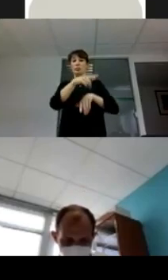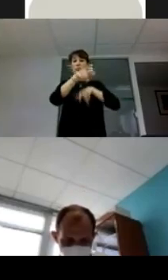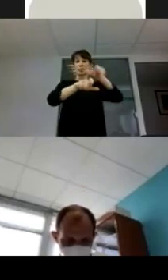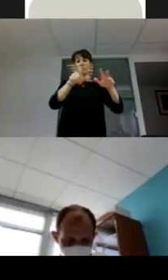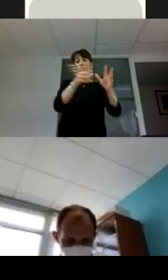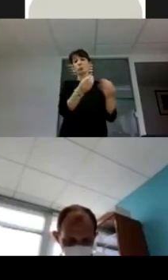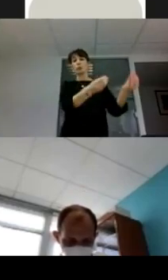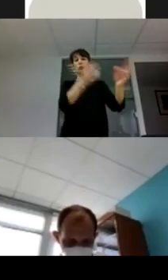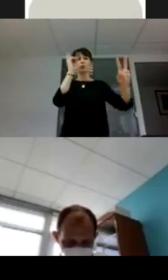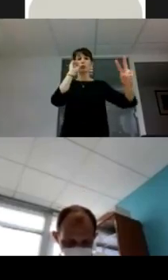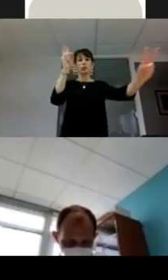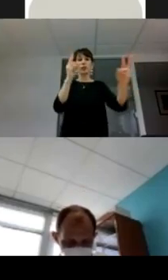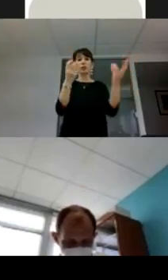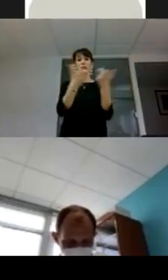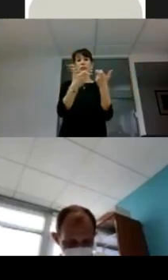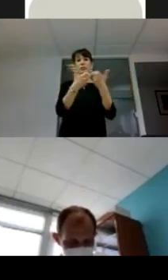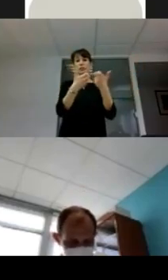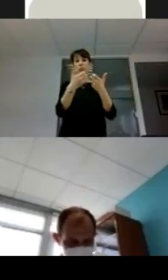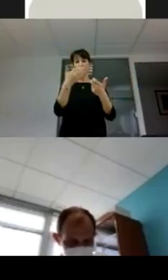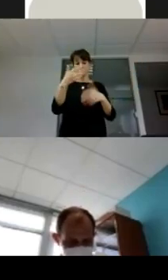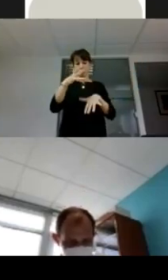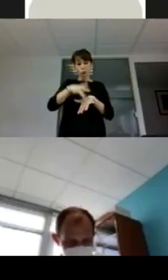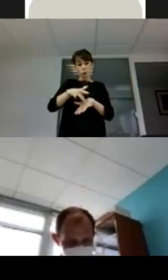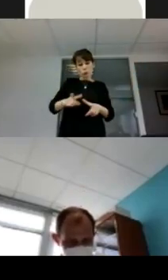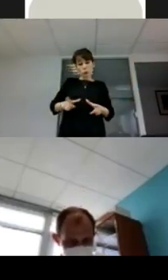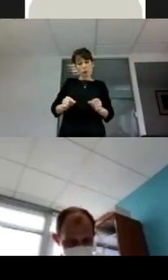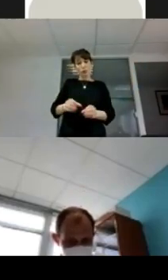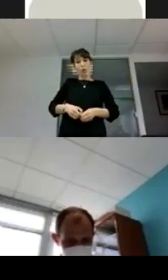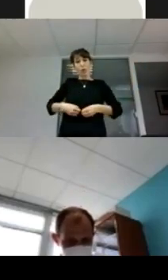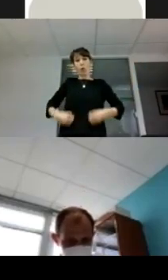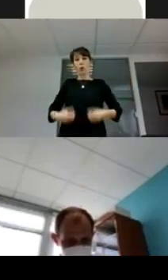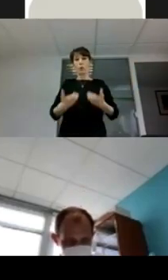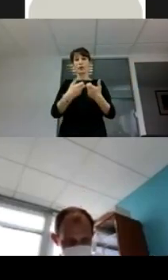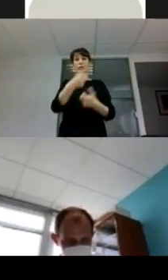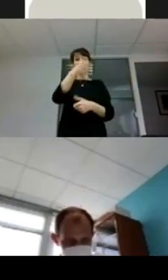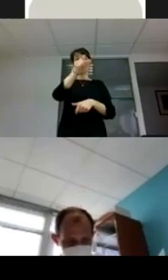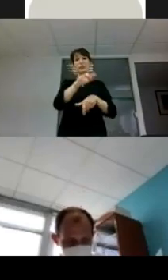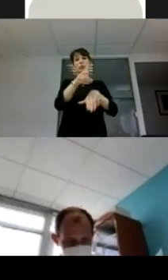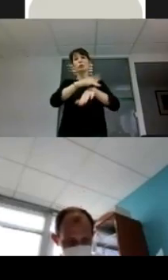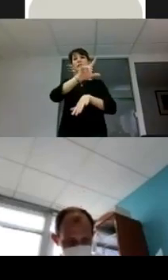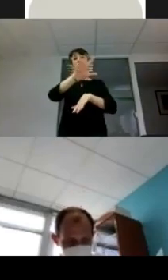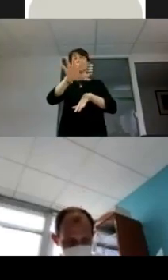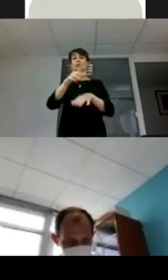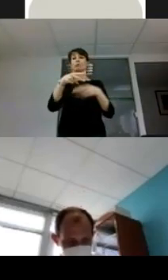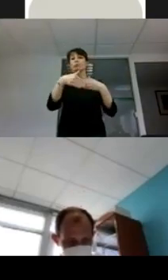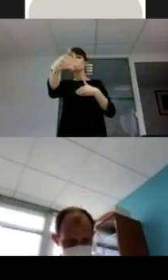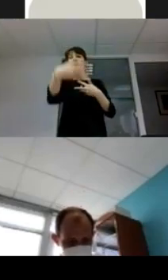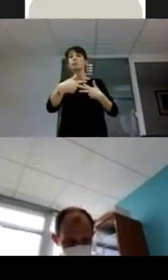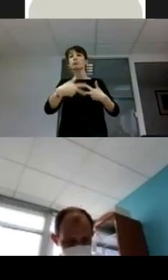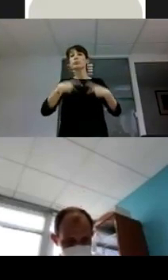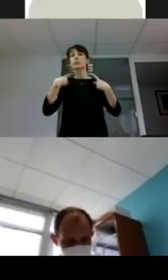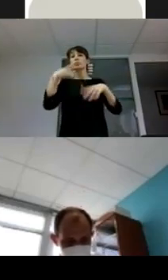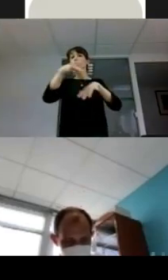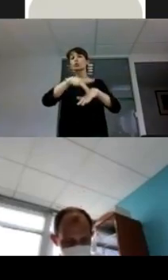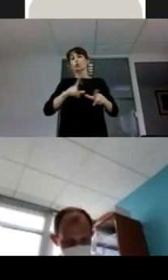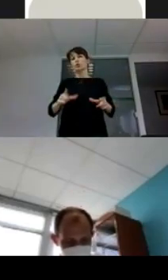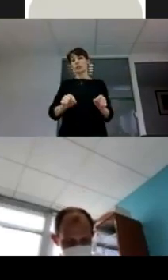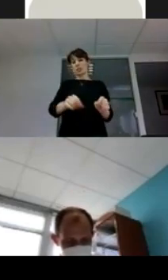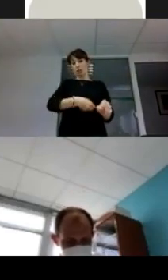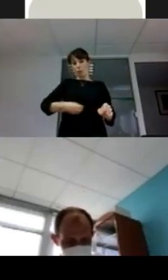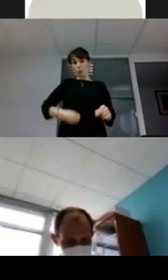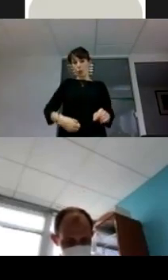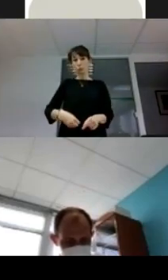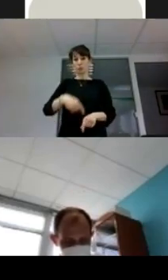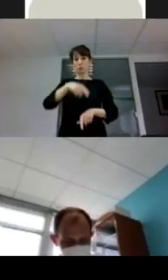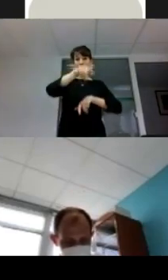et la population moyenne, c'est le risque moyen de celui de la population générale de développer un cancer du côlon. On estime qu'un sujet sur